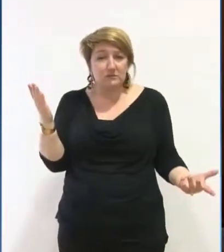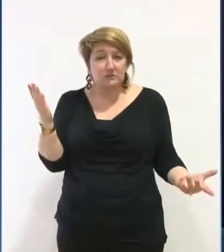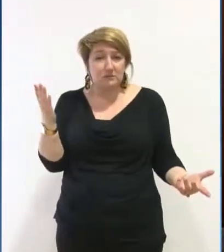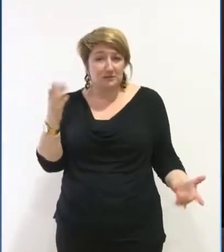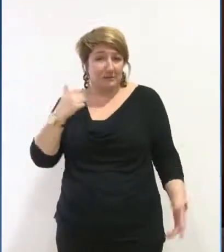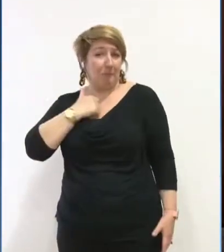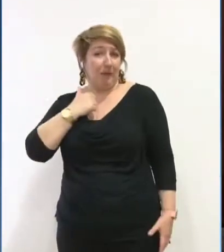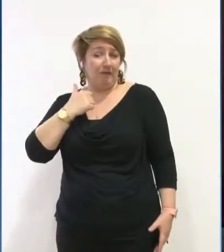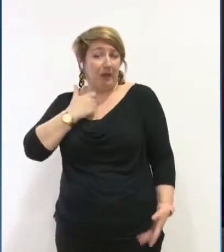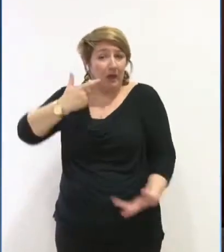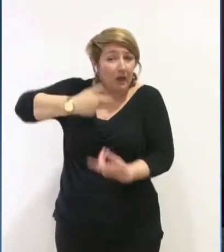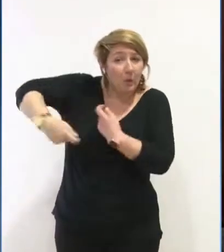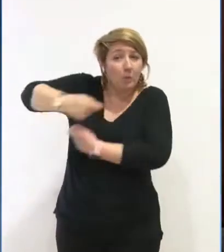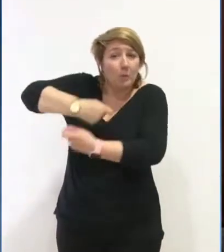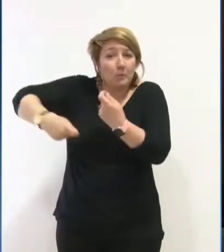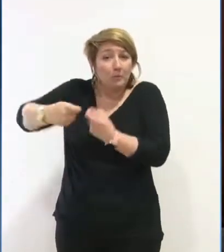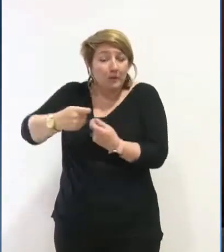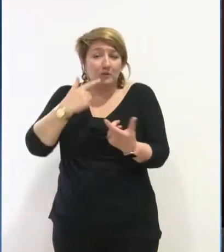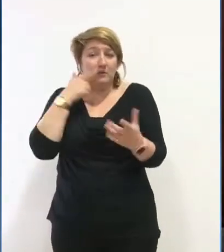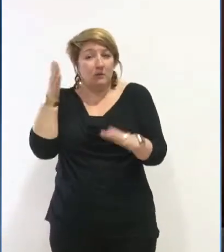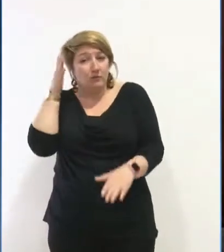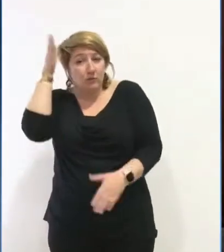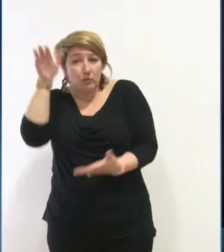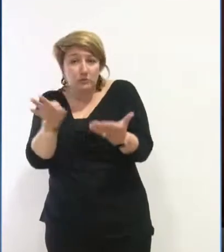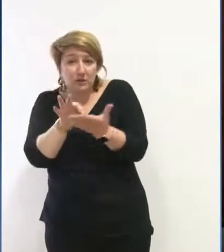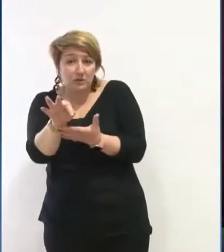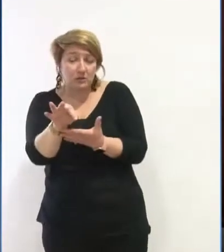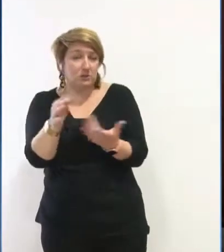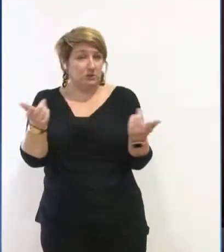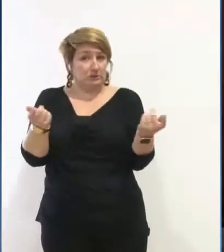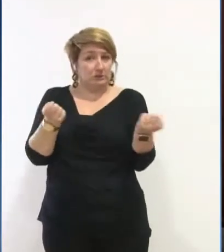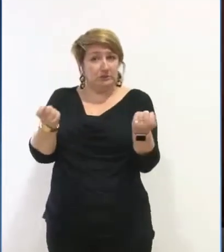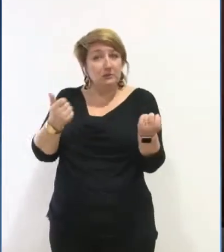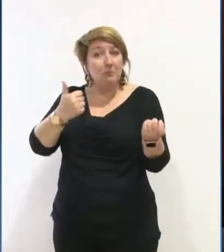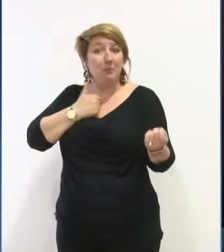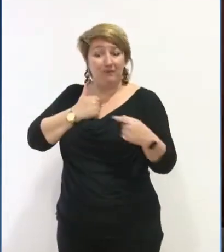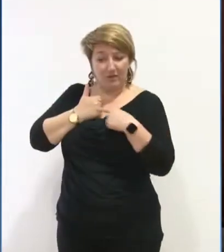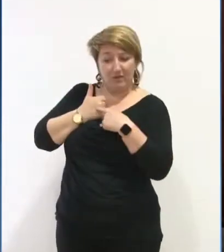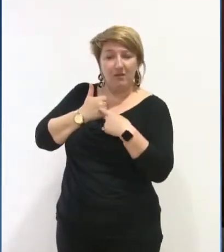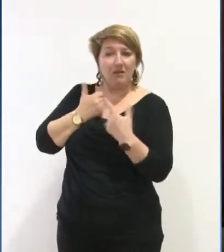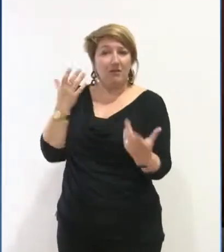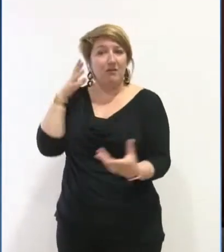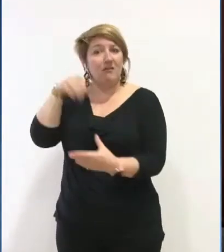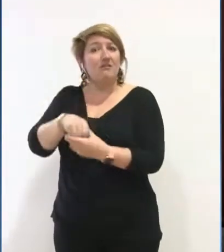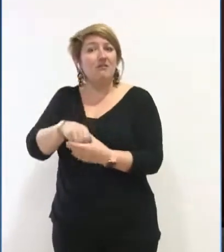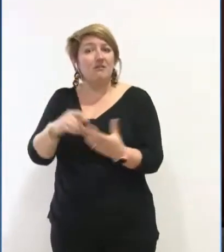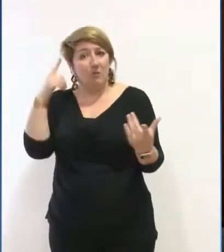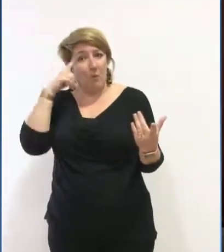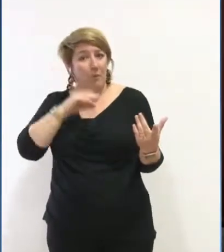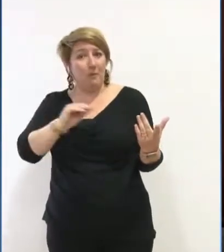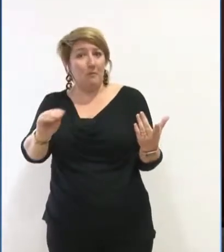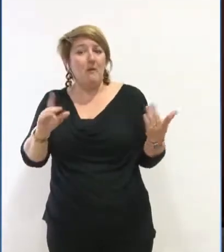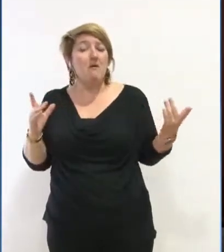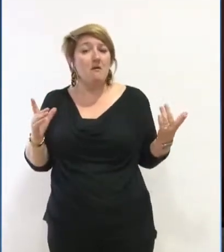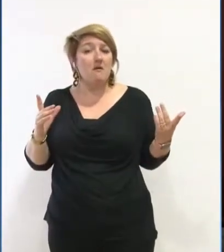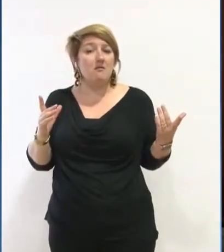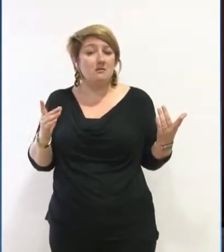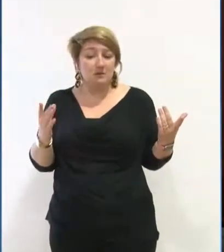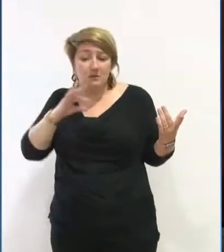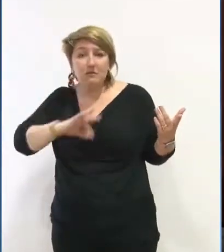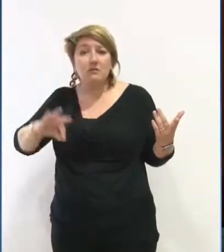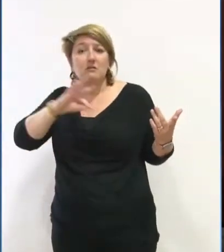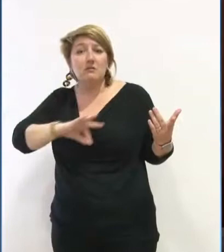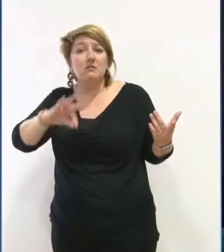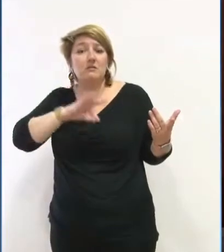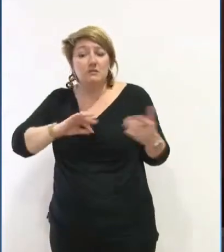la décision stratégique de gestion à venir, des intérêts privés basés sur une logique de profit. Ne risque-t-il